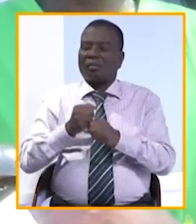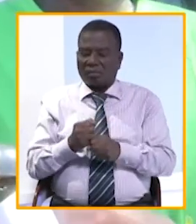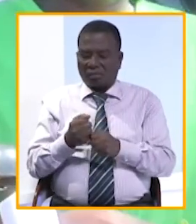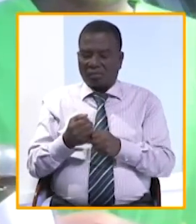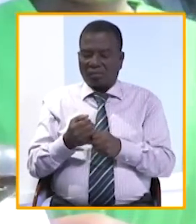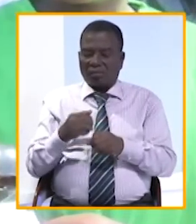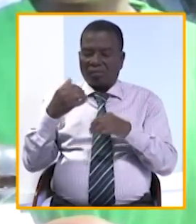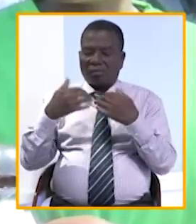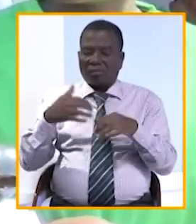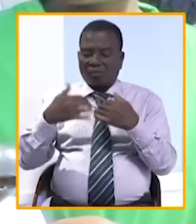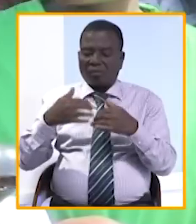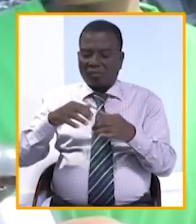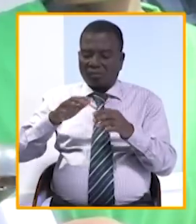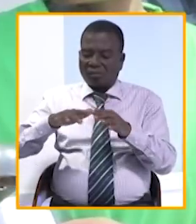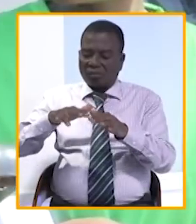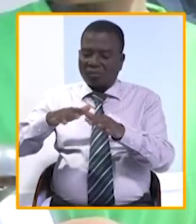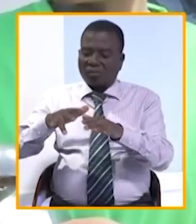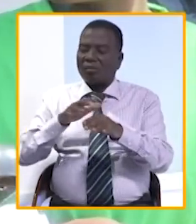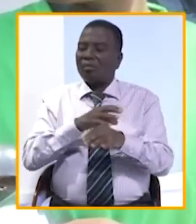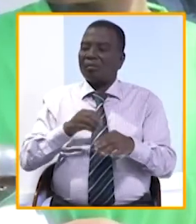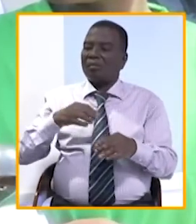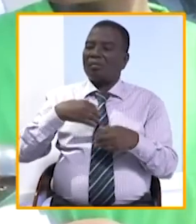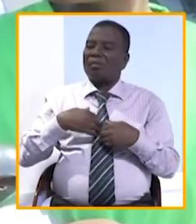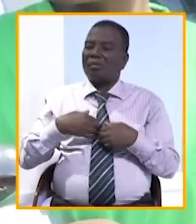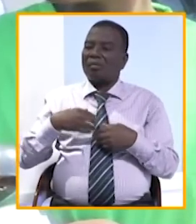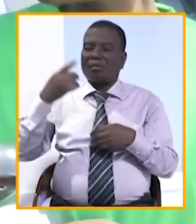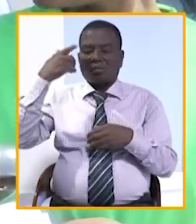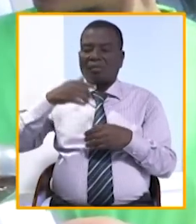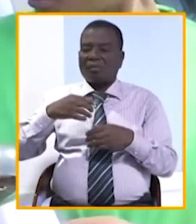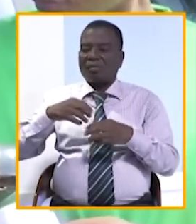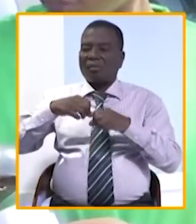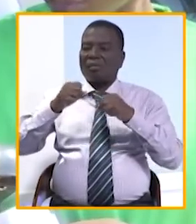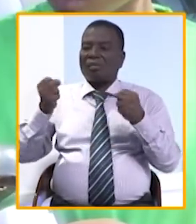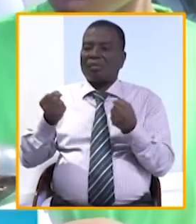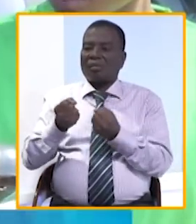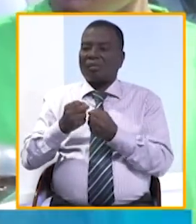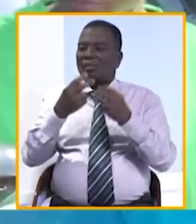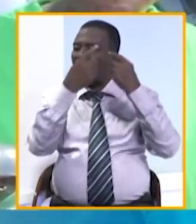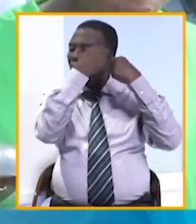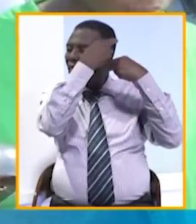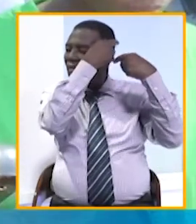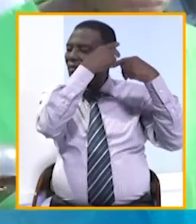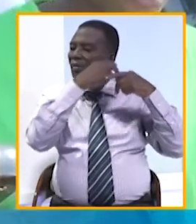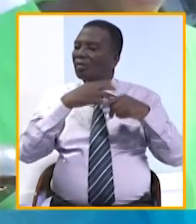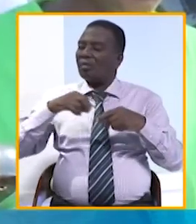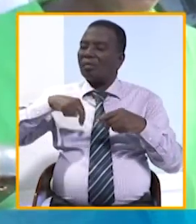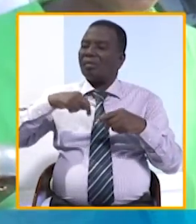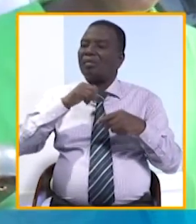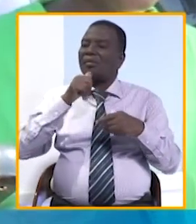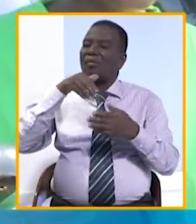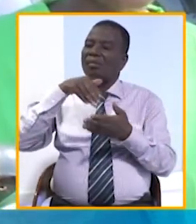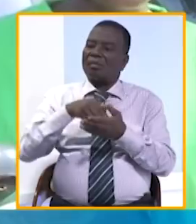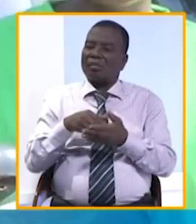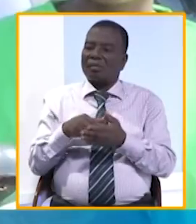on a également reçu des kits pour les salons de coiffure et dans l'immédiat, nous n'avions pas